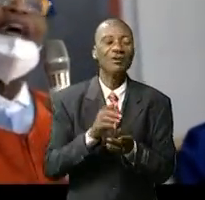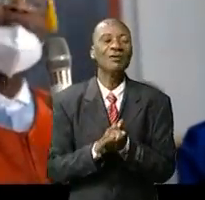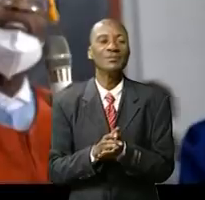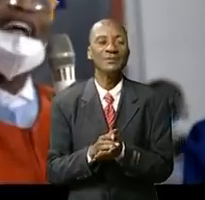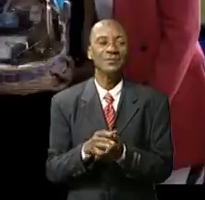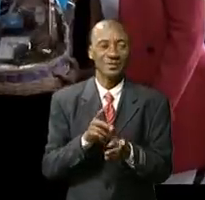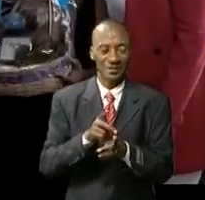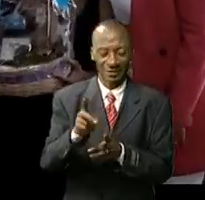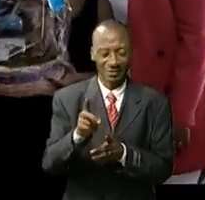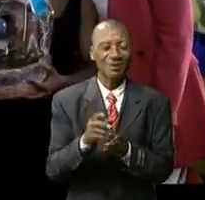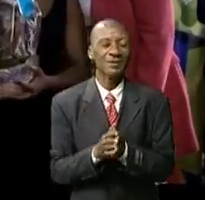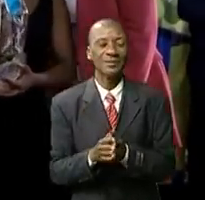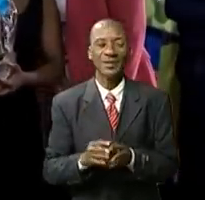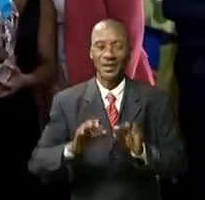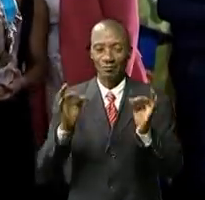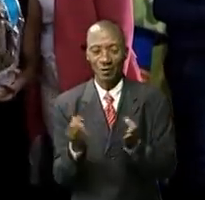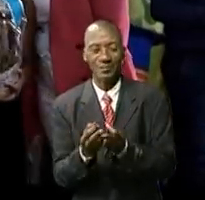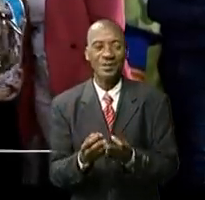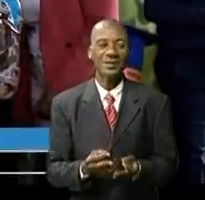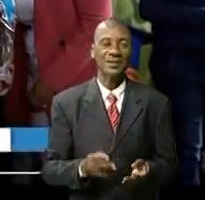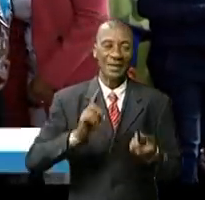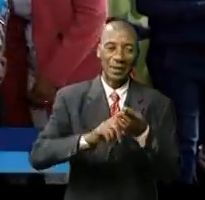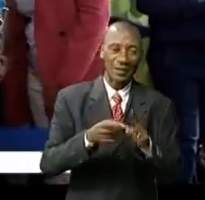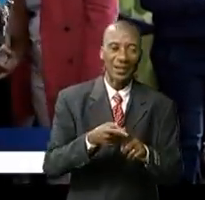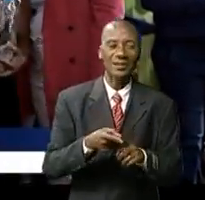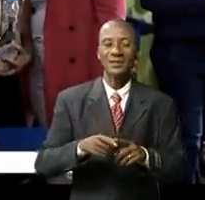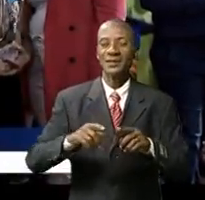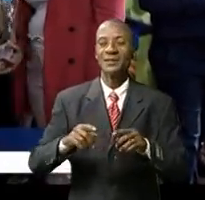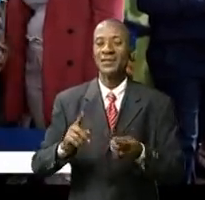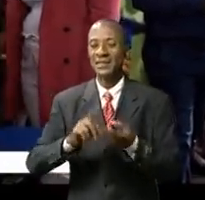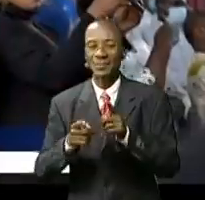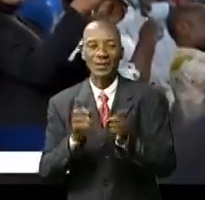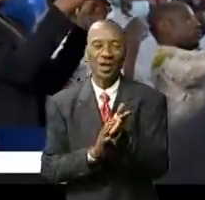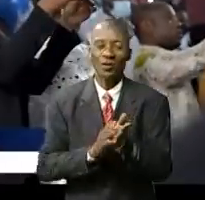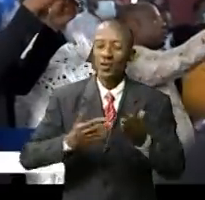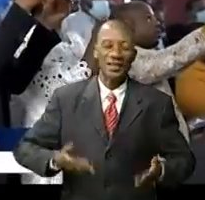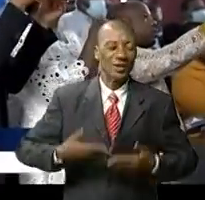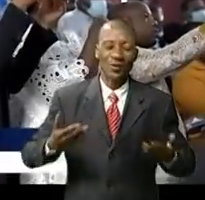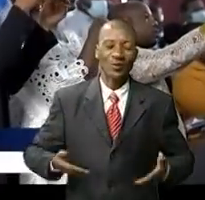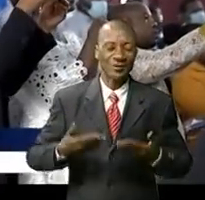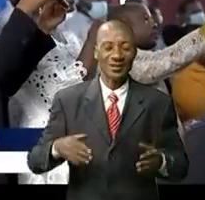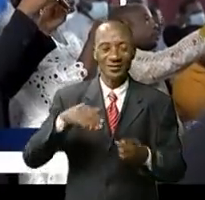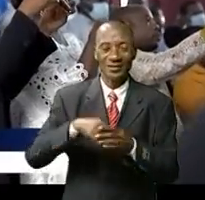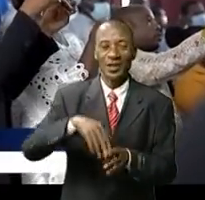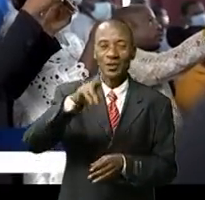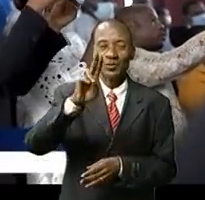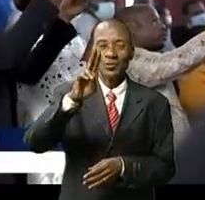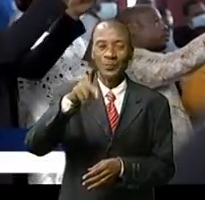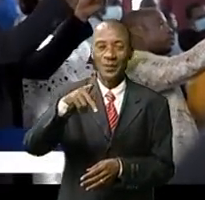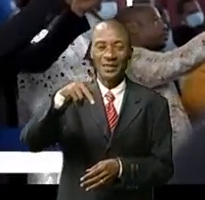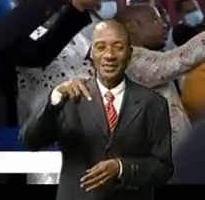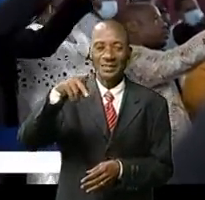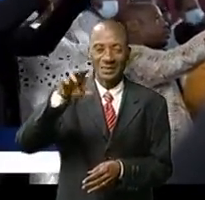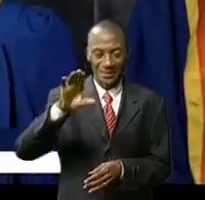grand plaisir des familles, amis et membres de la communauté estudiantine de l'UPC. Nelson Ifeka Bonkomo a accumulé